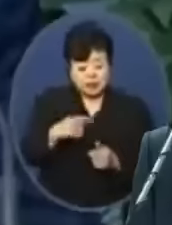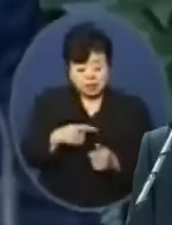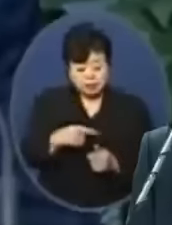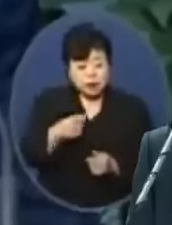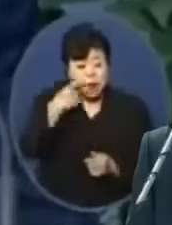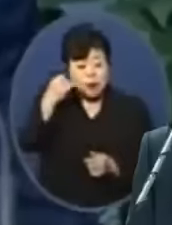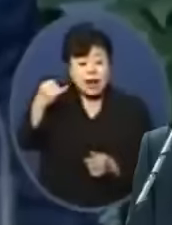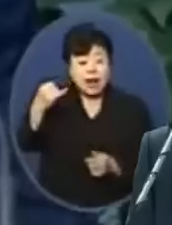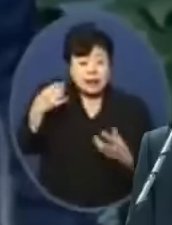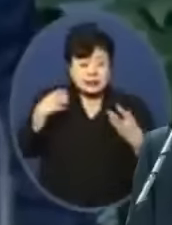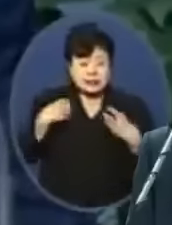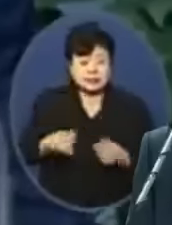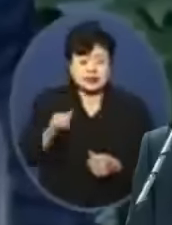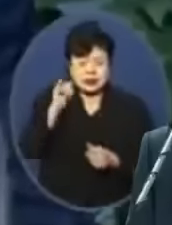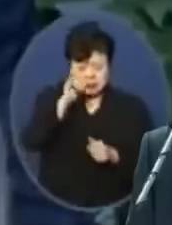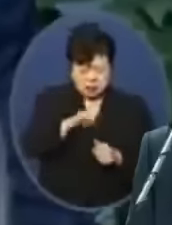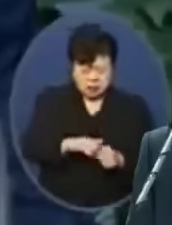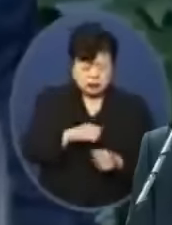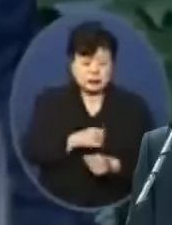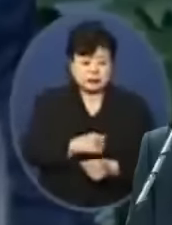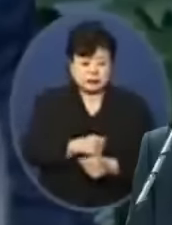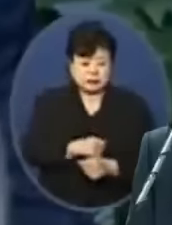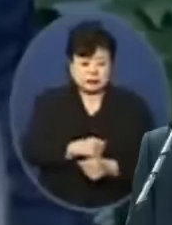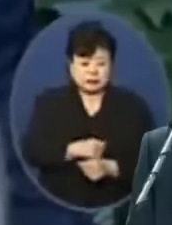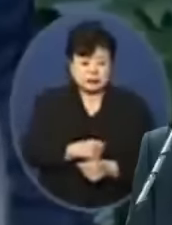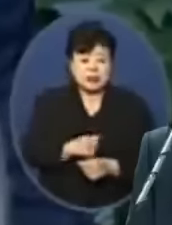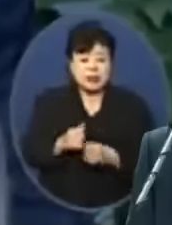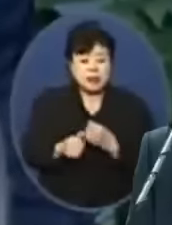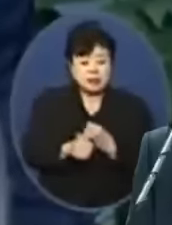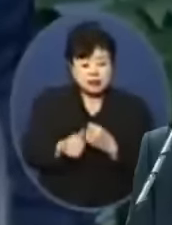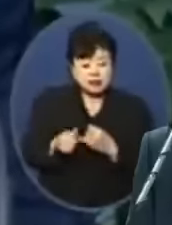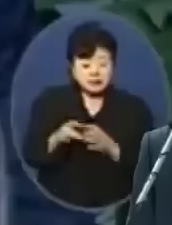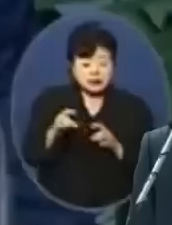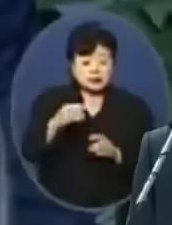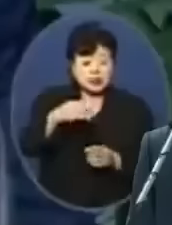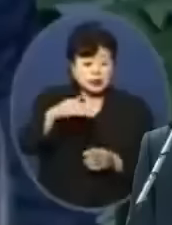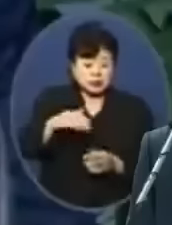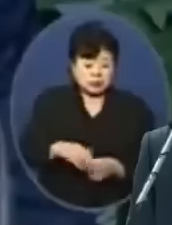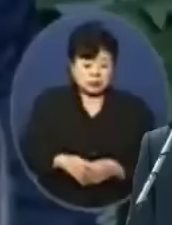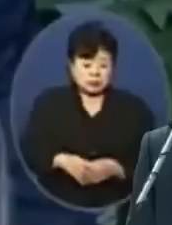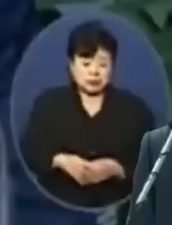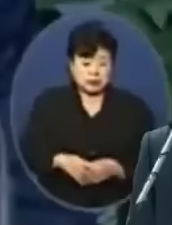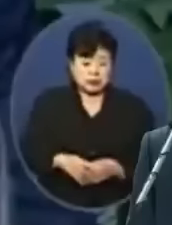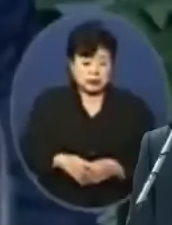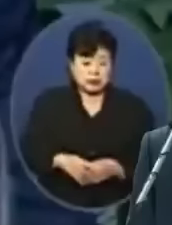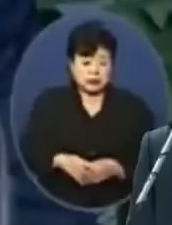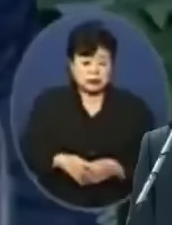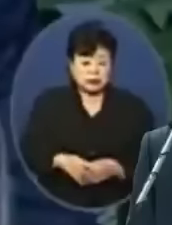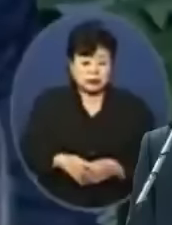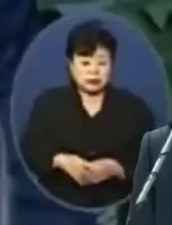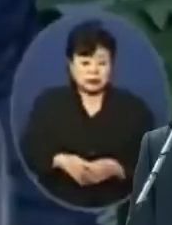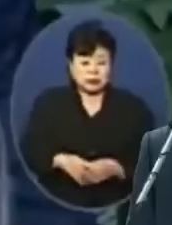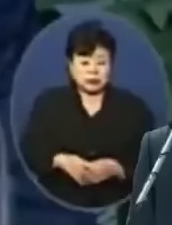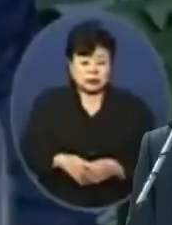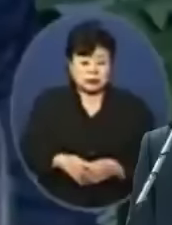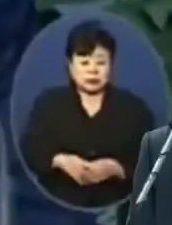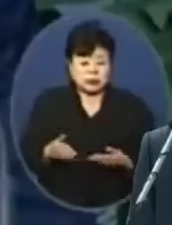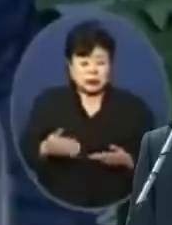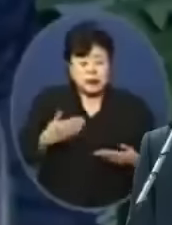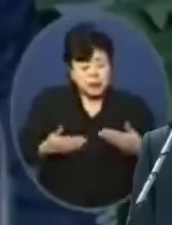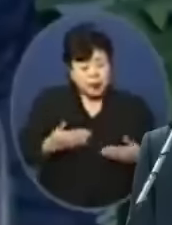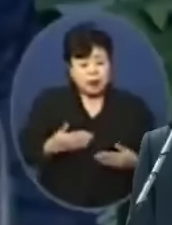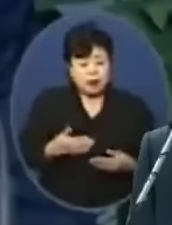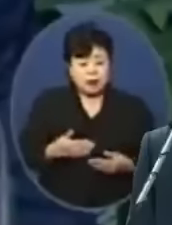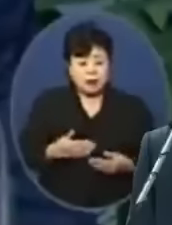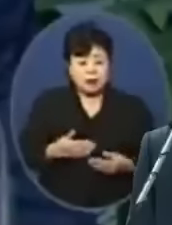하는데 열심을 다했습니다. 그런데 우리 남편은 선교사로 와서 조 목사님하고 선교사에 간다고 바쁘다고